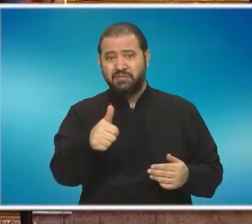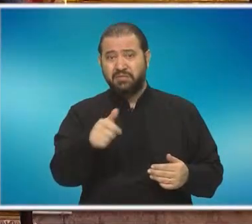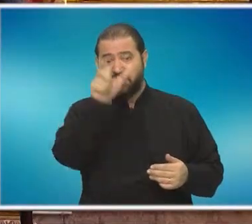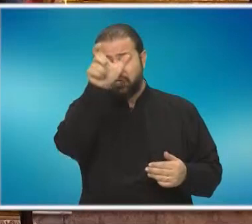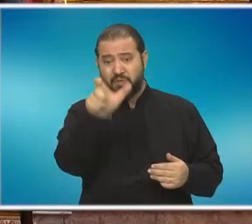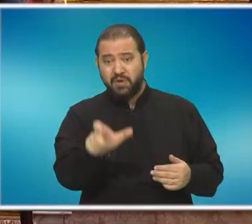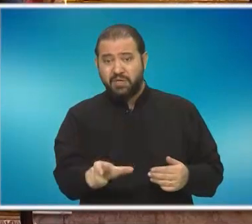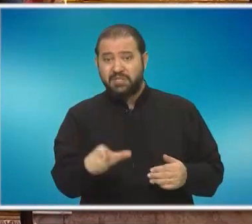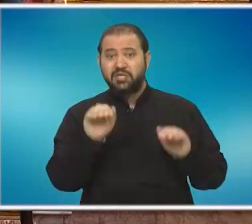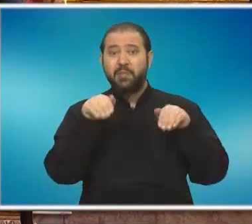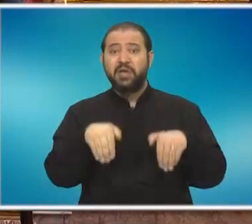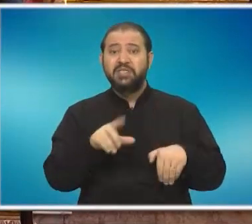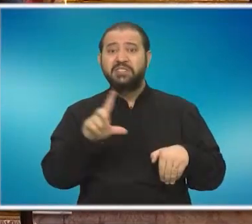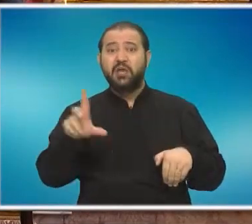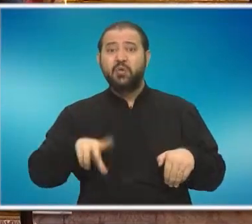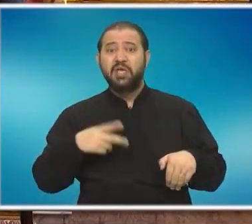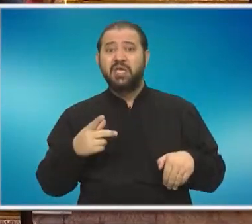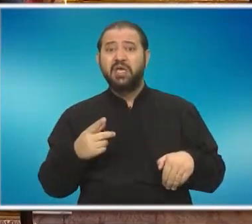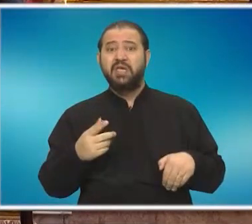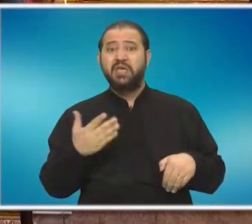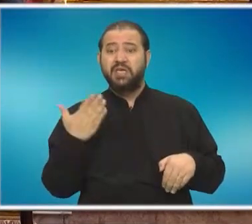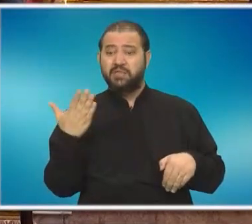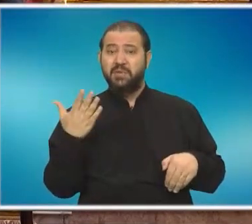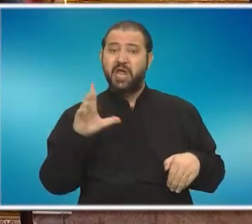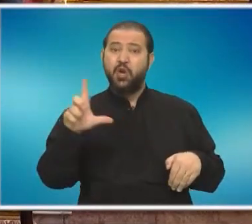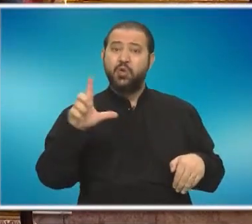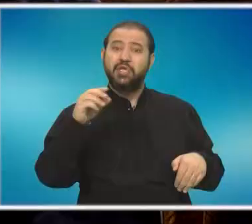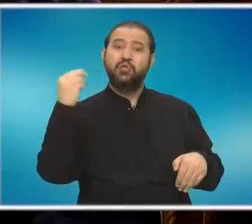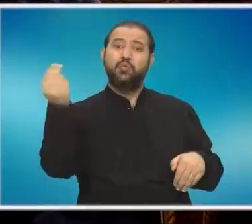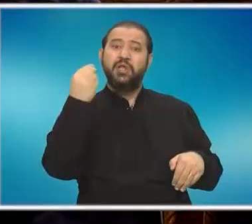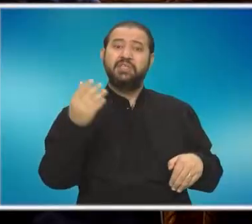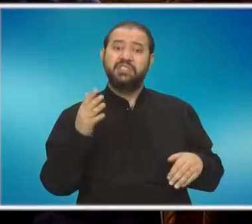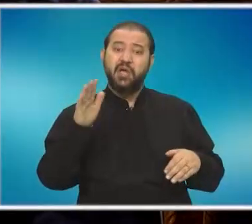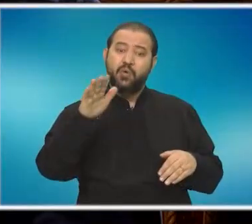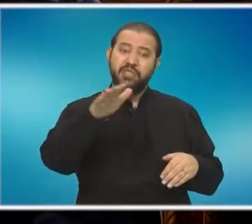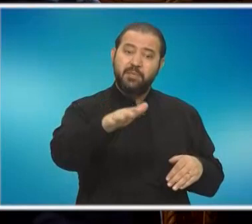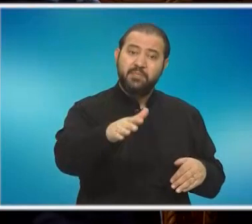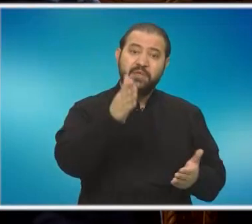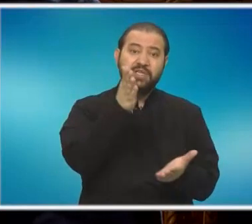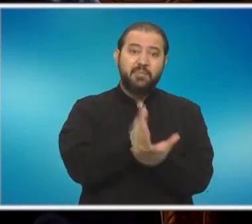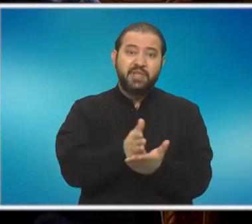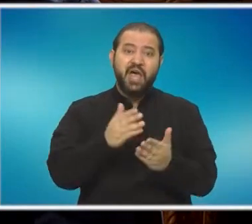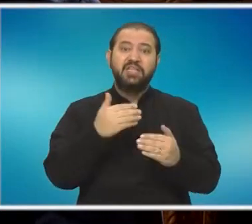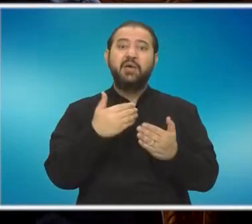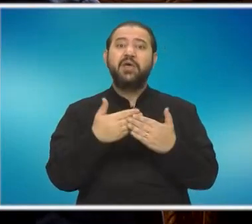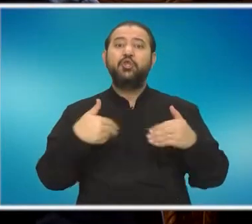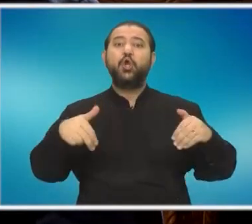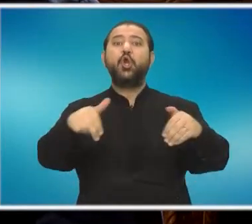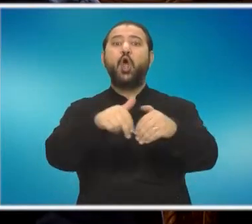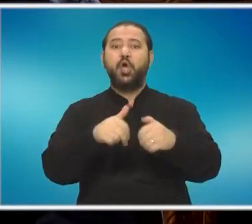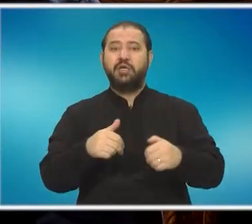și însăși prezența sa e degetul lui Dumnezeu îndreptat spre tine. Și atunci este, o vedem și ca